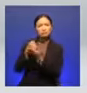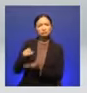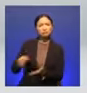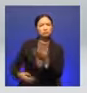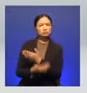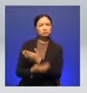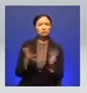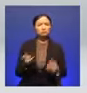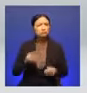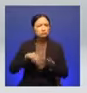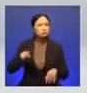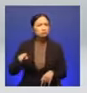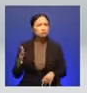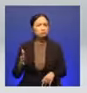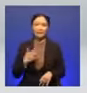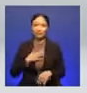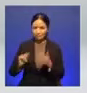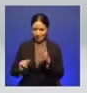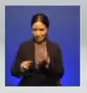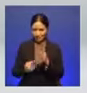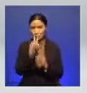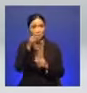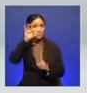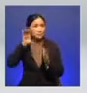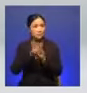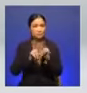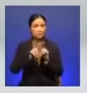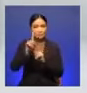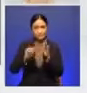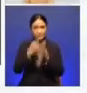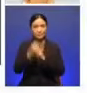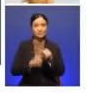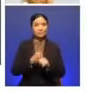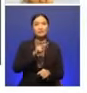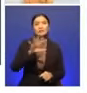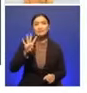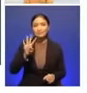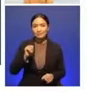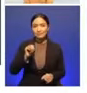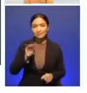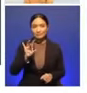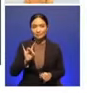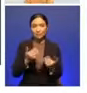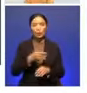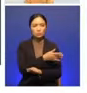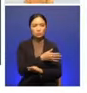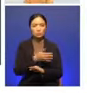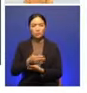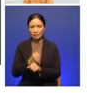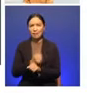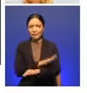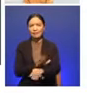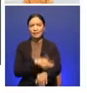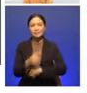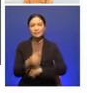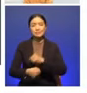าสล่ะเราเริ่มต้นนะครับในภาพที่1นะครับจะเห็นว่าเราเริ่มต้นตั้งแต่ปี48แต่ปัจจุบันนี้ที่เราทำกันมา15 16ปีเนี่ยเราพ